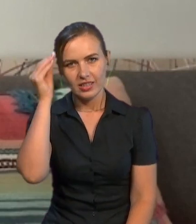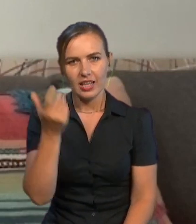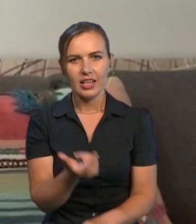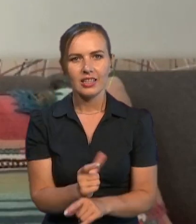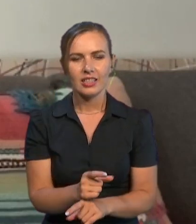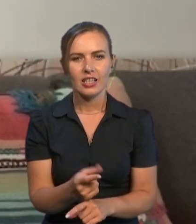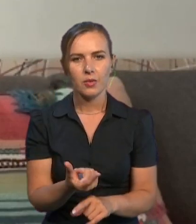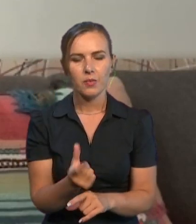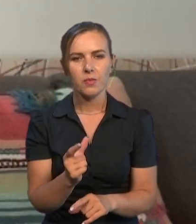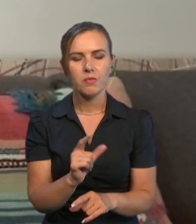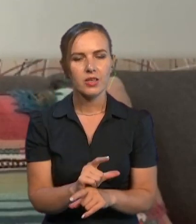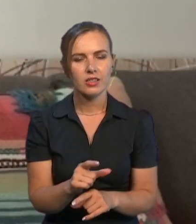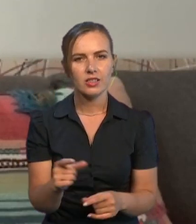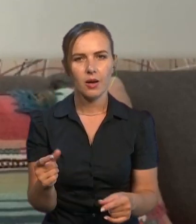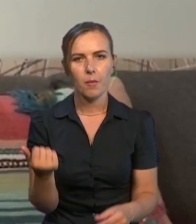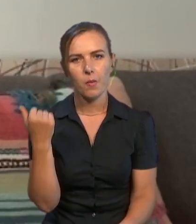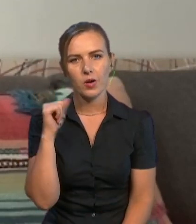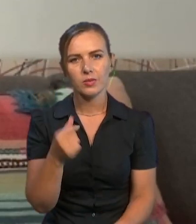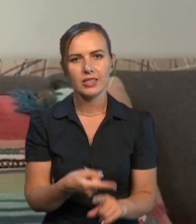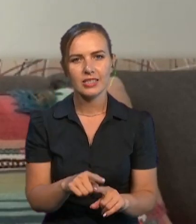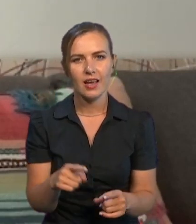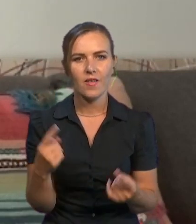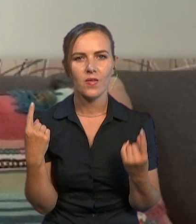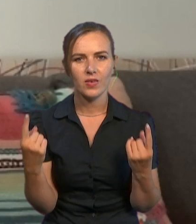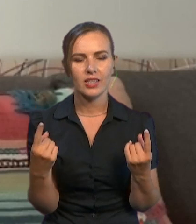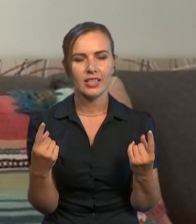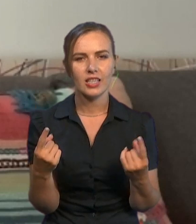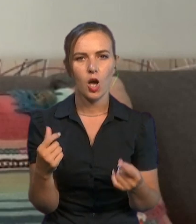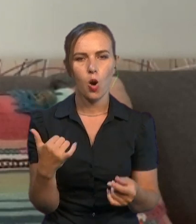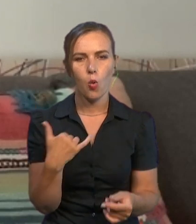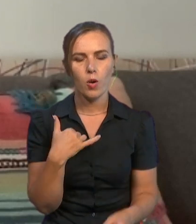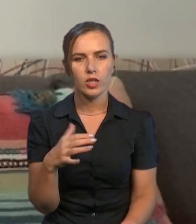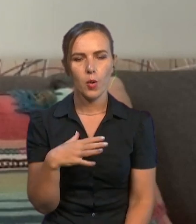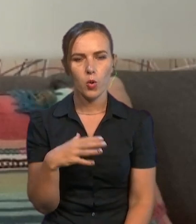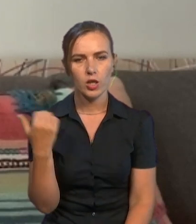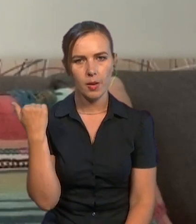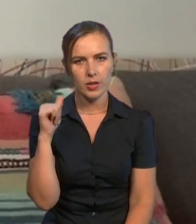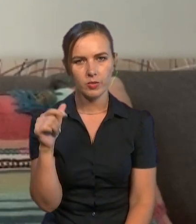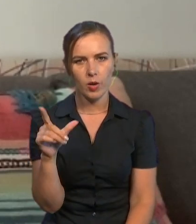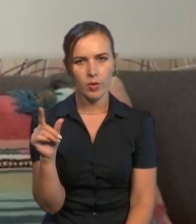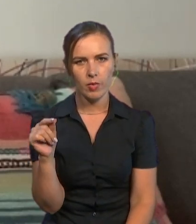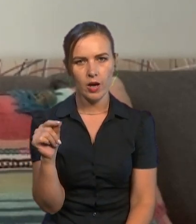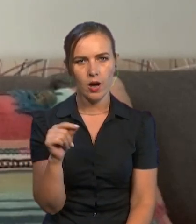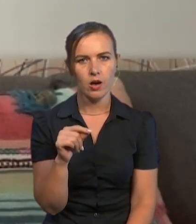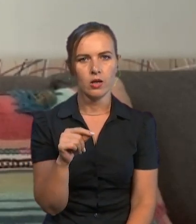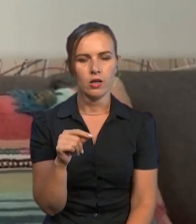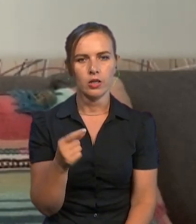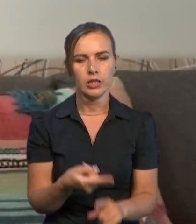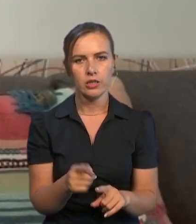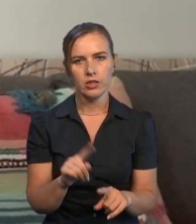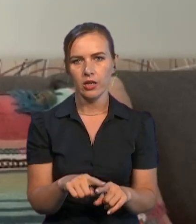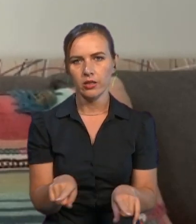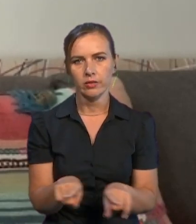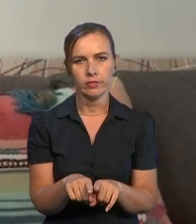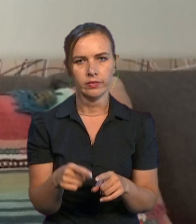найбільша моя перемога поки що, бо це великий шлом. У мене були перемоги в парі, на майстерсах, але це все одно,